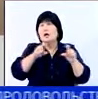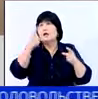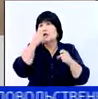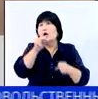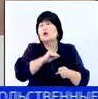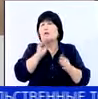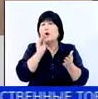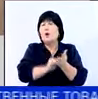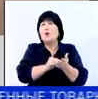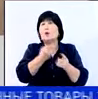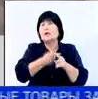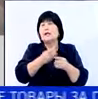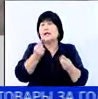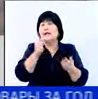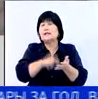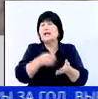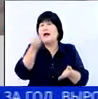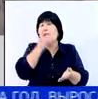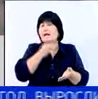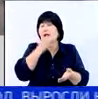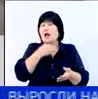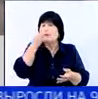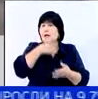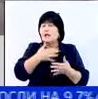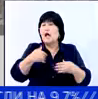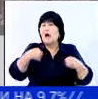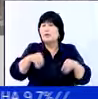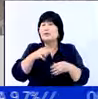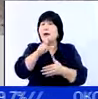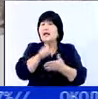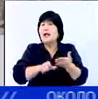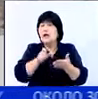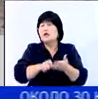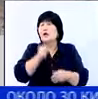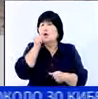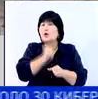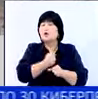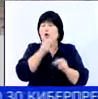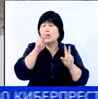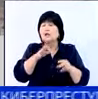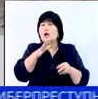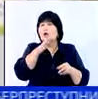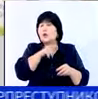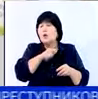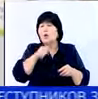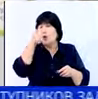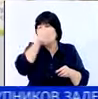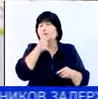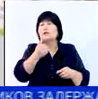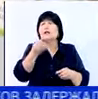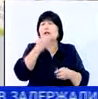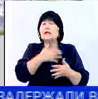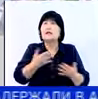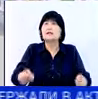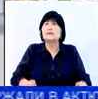что установлены предельные цены на лекарства. Медикаменты отпускаются по рецепту. Строго отслеживается срок годности лекарств. Контракты